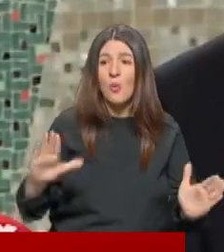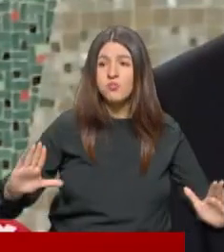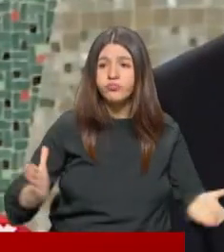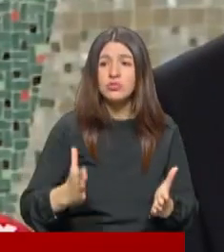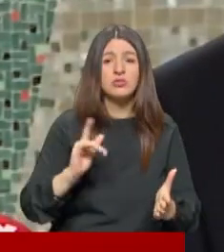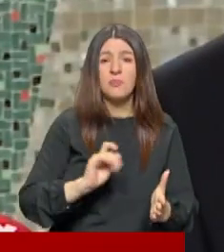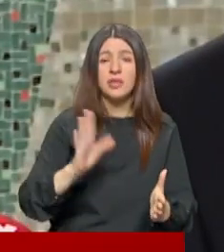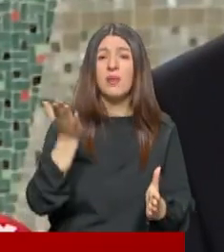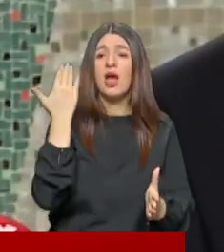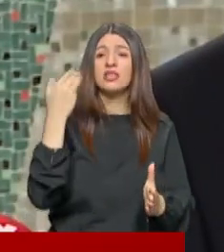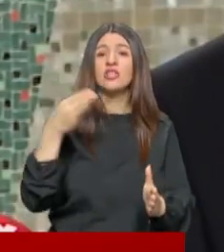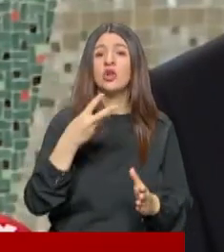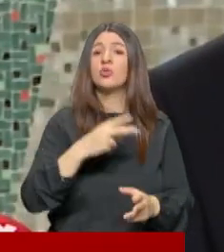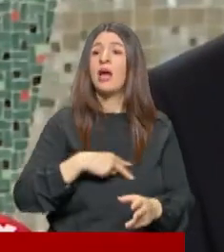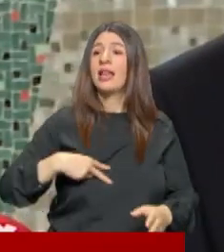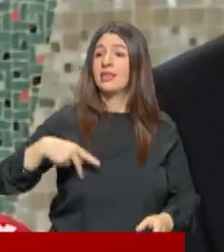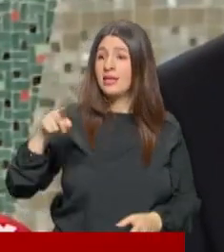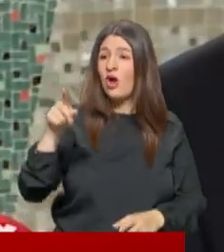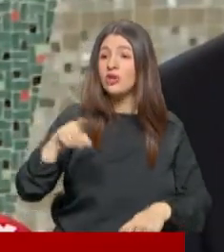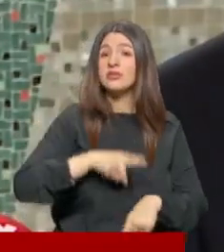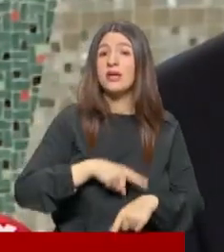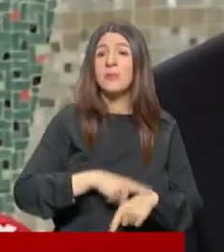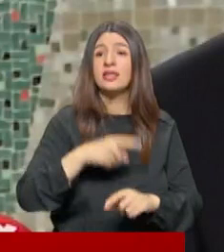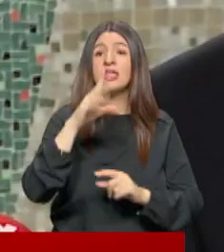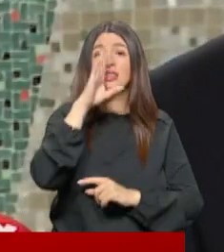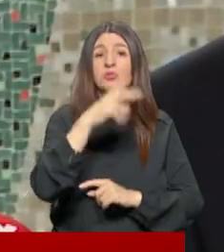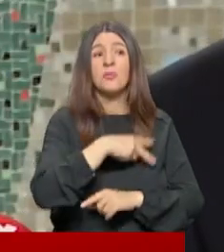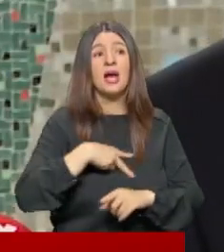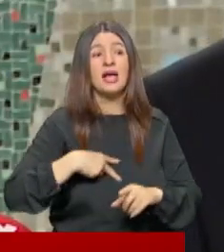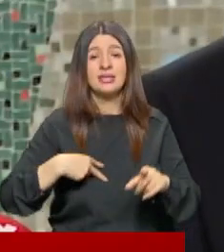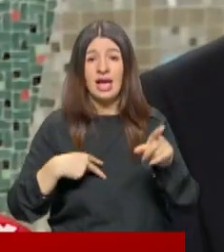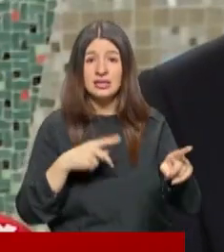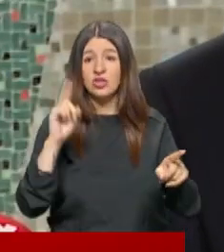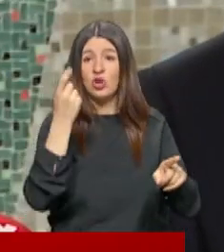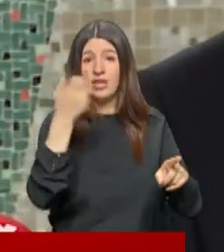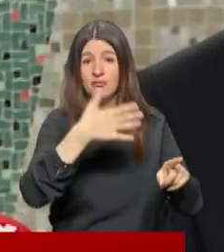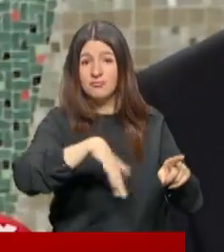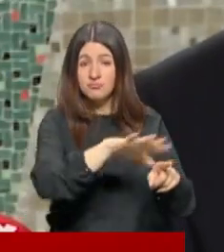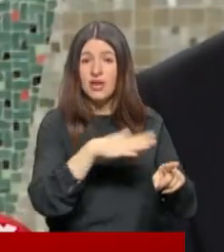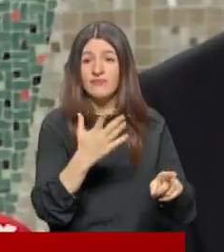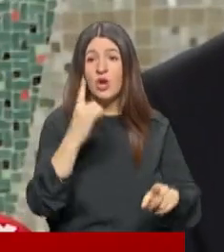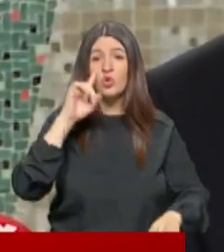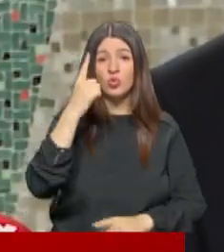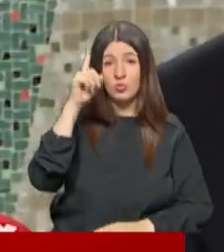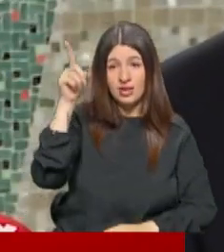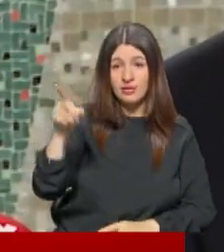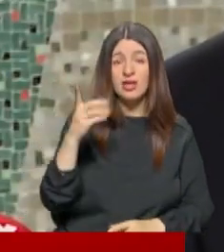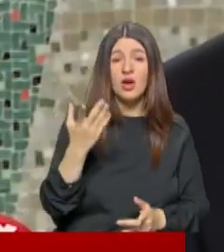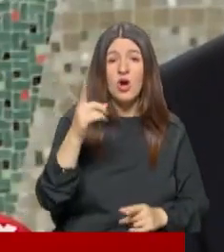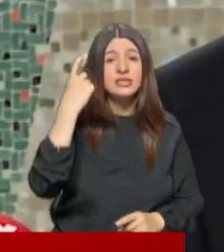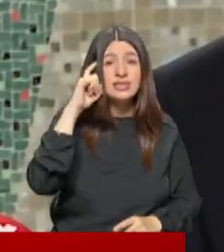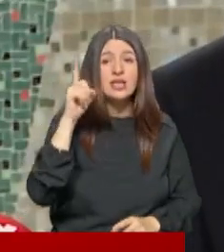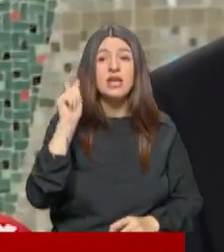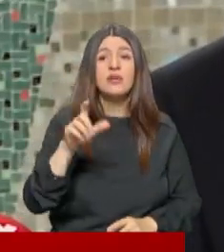Geçmiş dönemin Esenyurt Belediyesi, o dönemin İBB Büyükşehir Belediyesi yönetimi ve hükümeti o